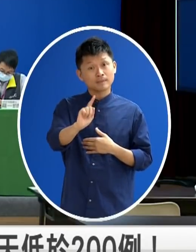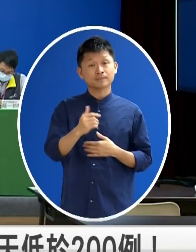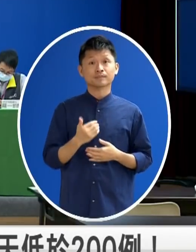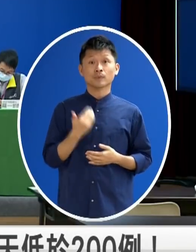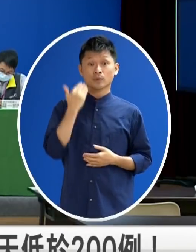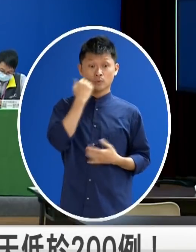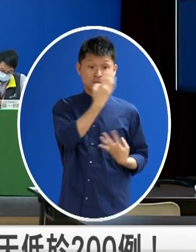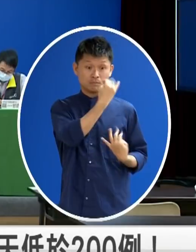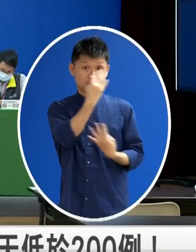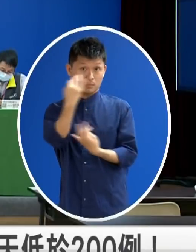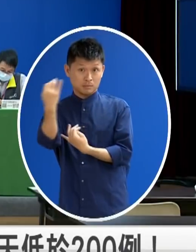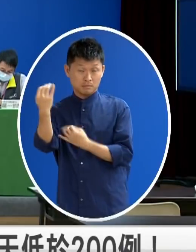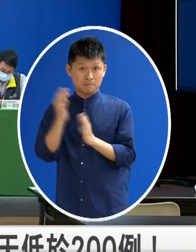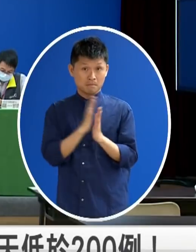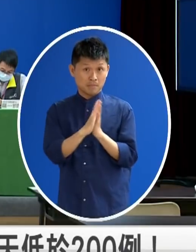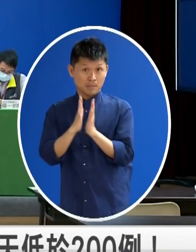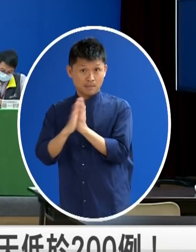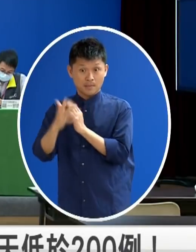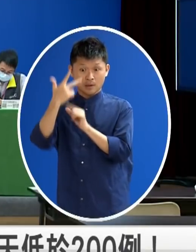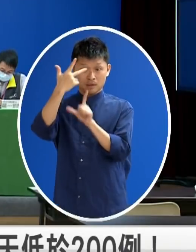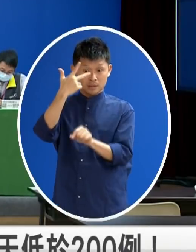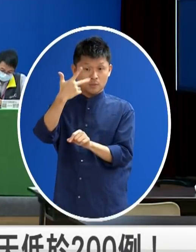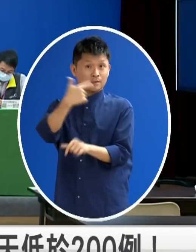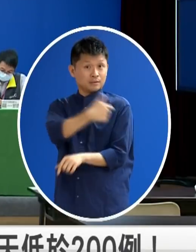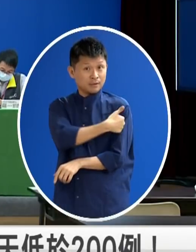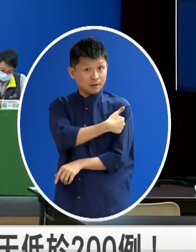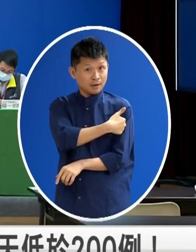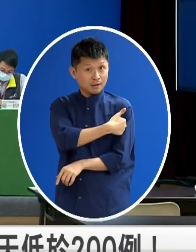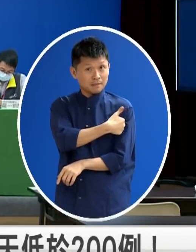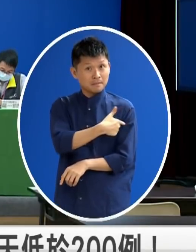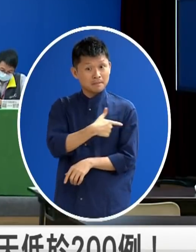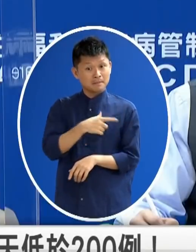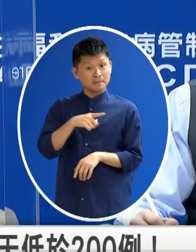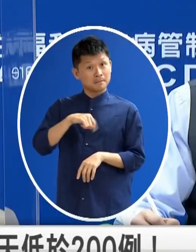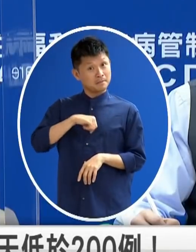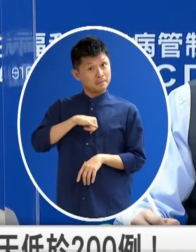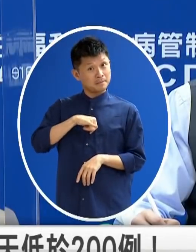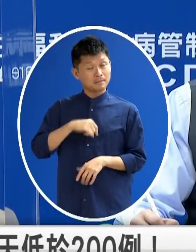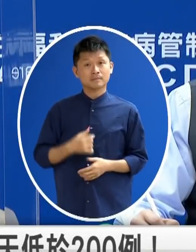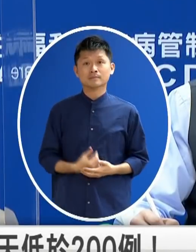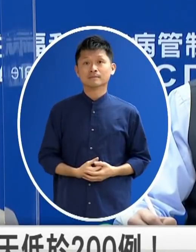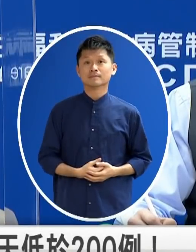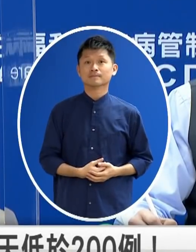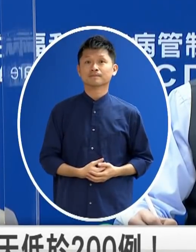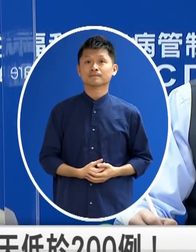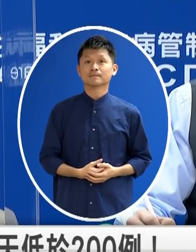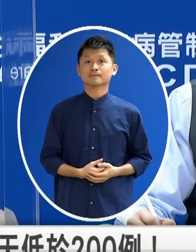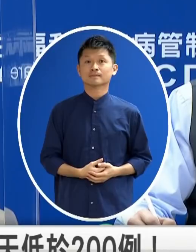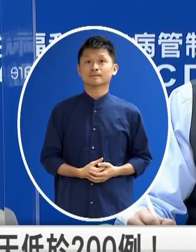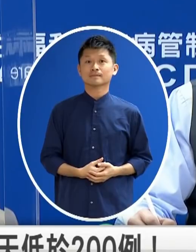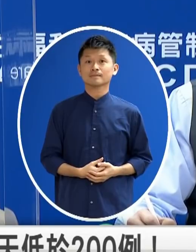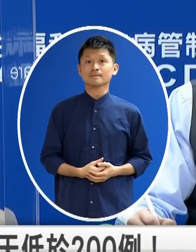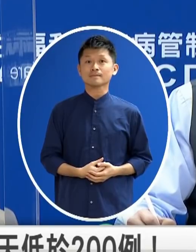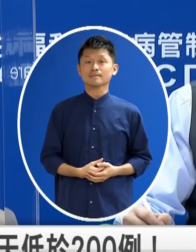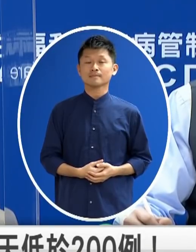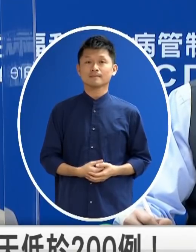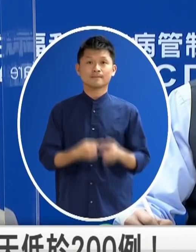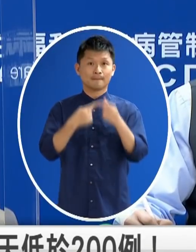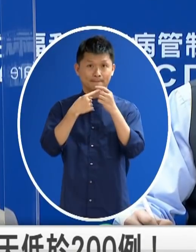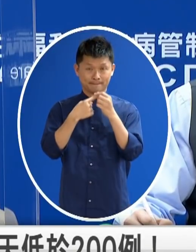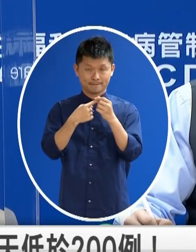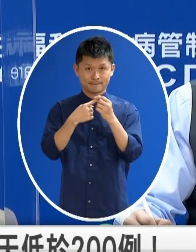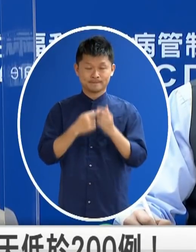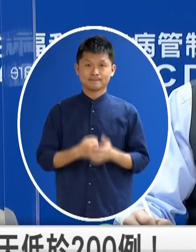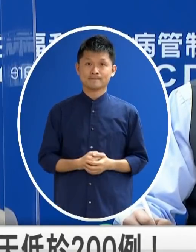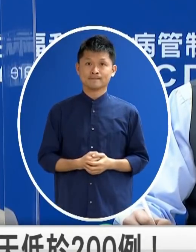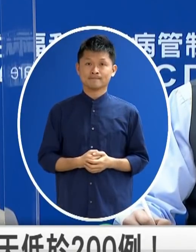程来看的话，我们能够赶得上七月施打吗？谢谢。 好，第一个哈，